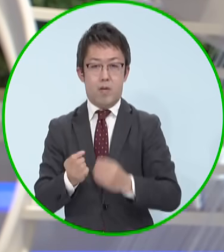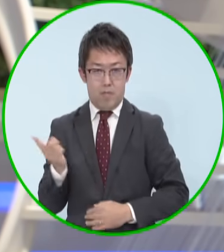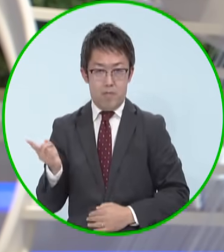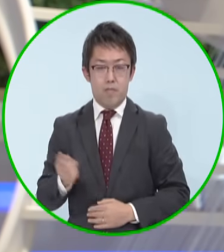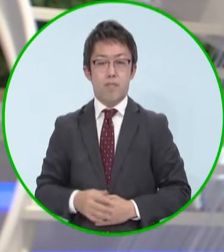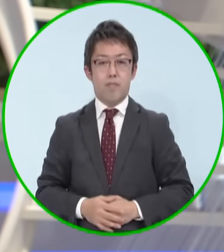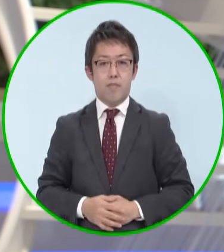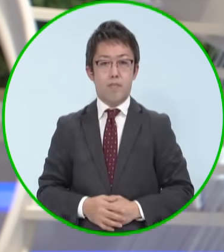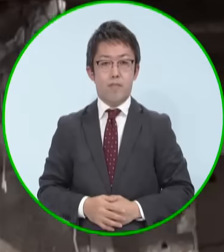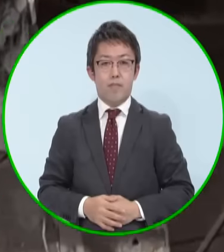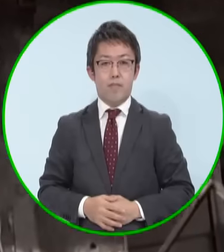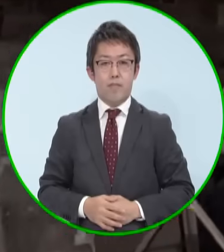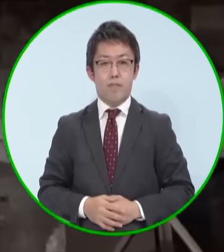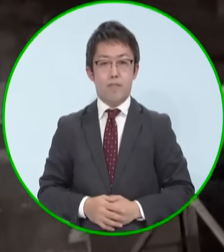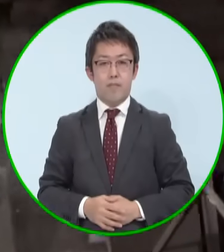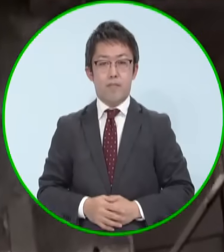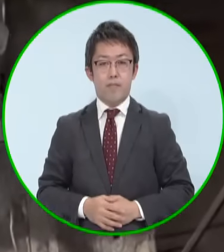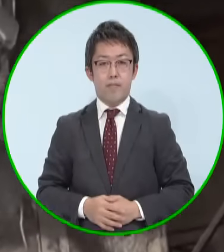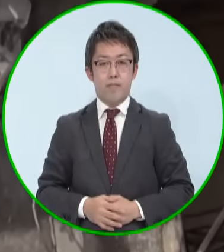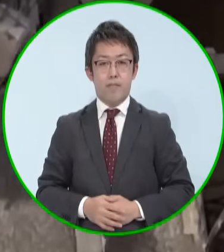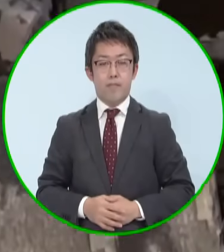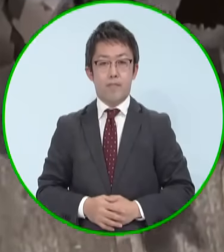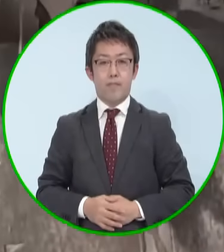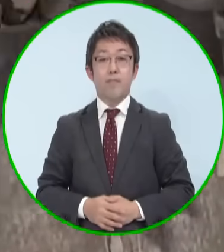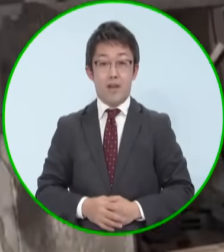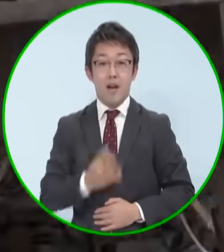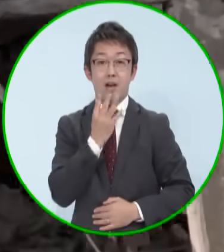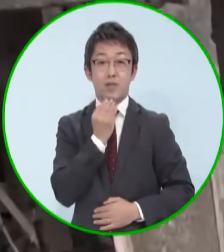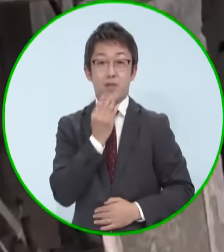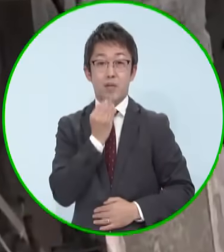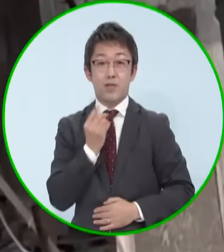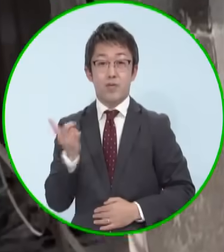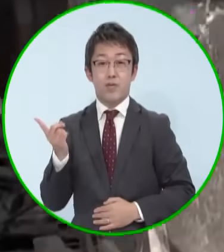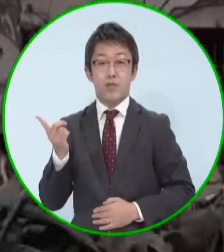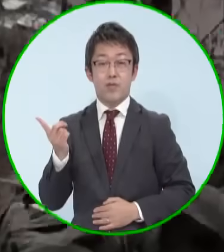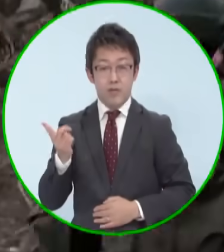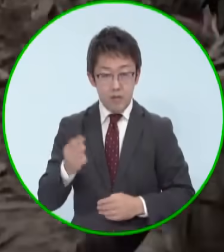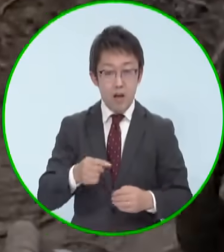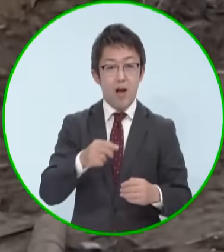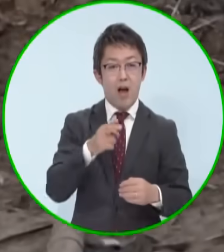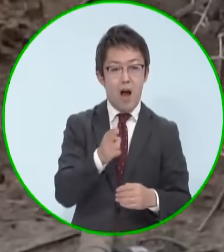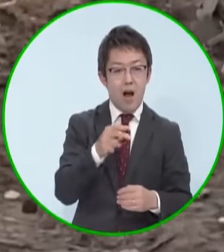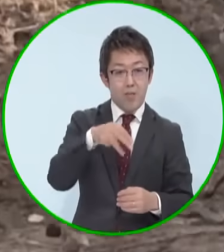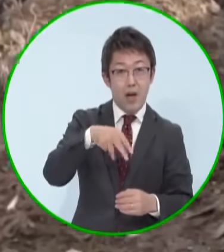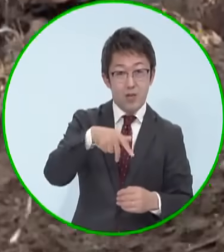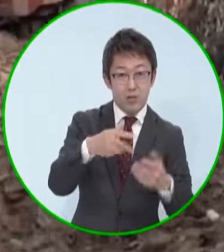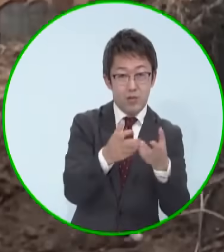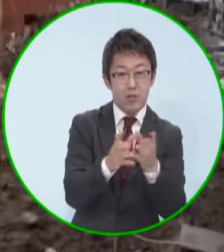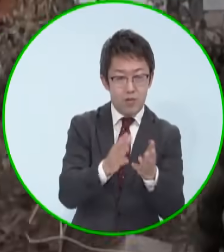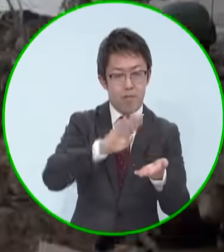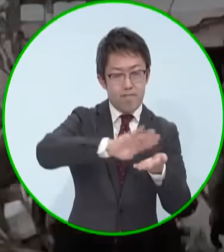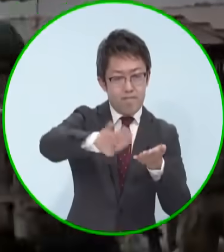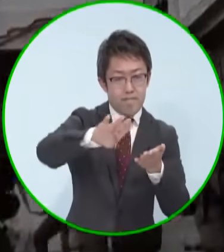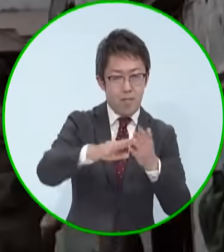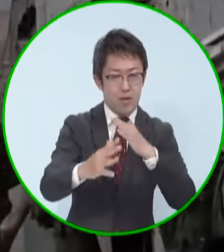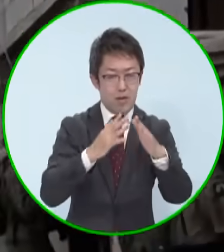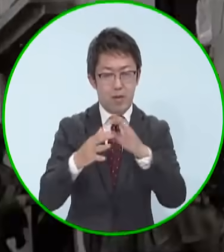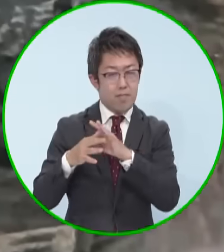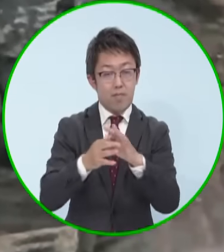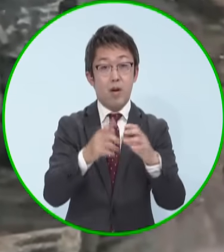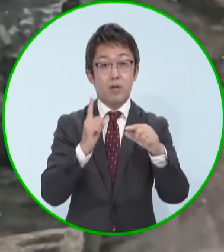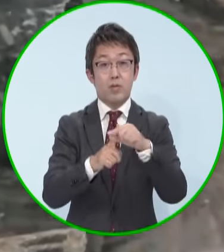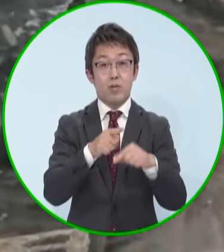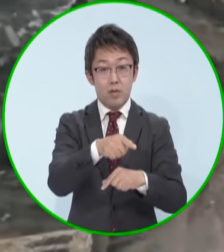ましたイスラエルによるイスラム組織ハマスの相当作戦が続く中